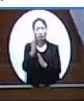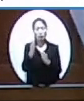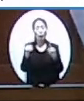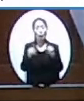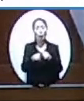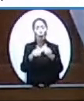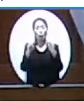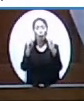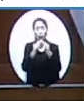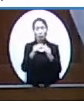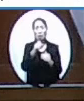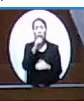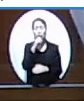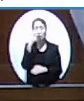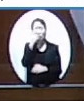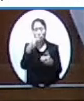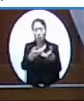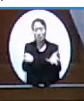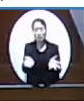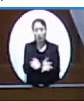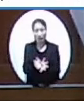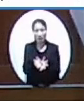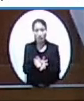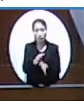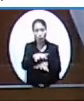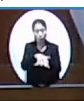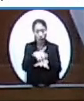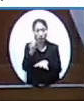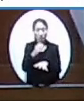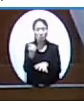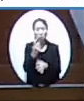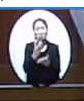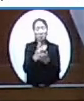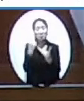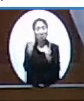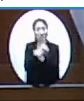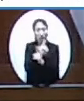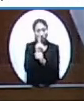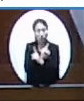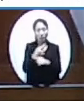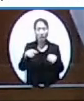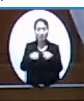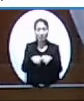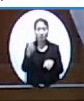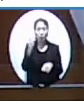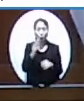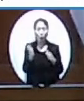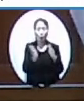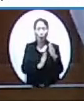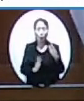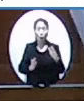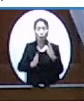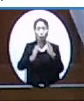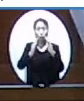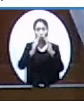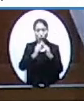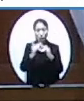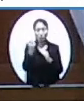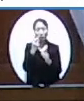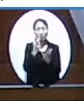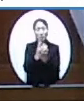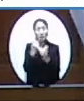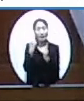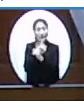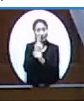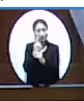등 품질검수단 설치 및 운영조례 일부 개정 조례안과 안동시 공공주택 지원조례 일부 개정